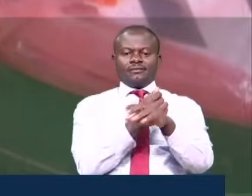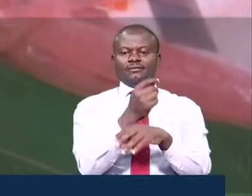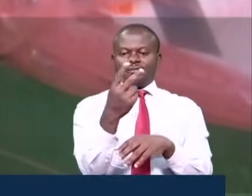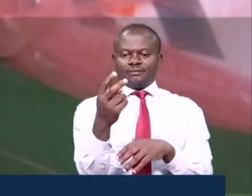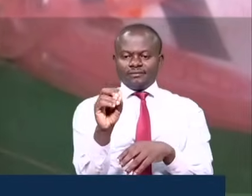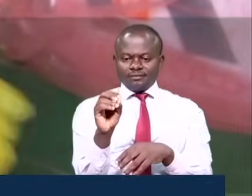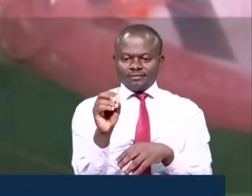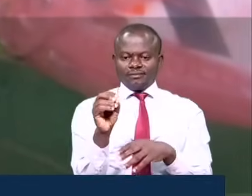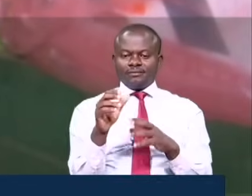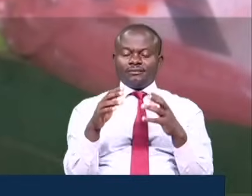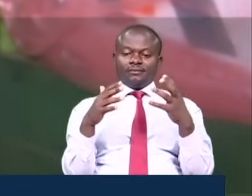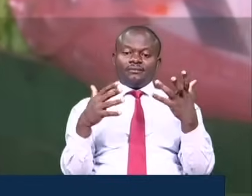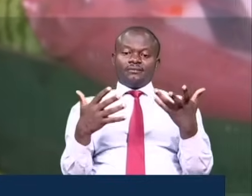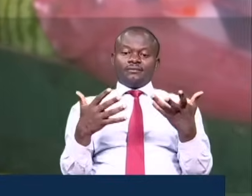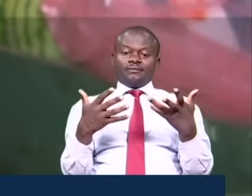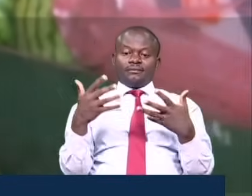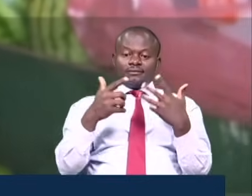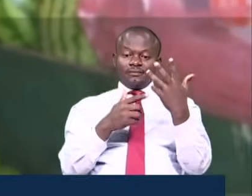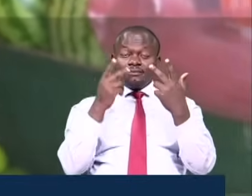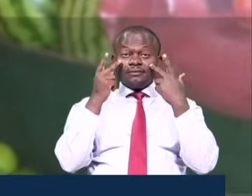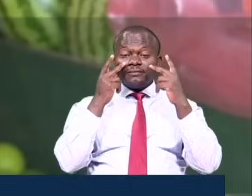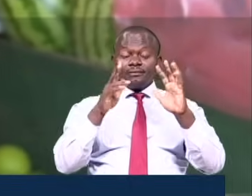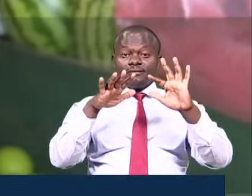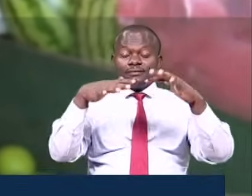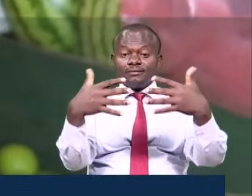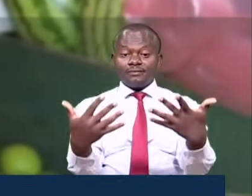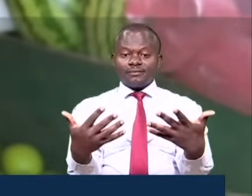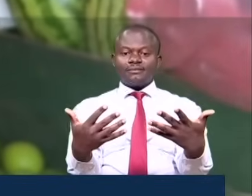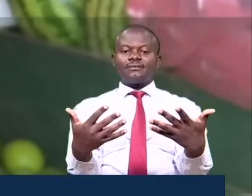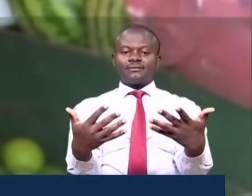20 ni ibintu ubonye gute